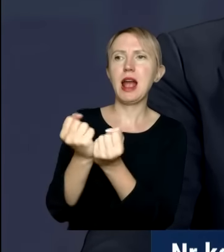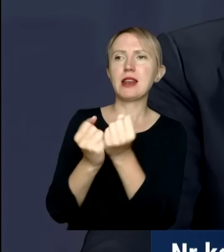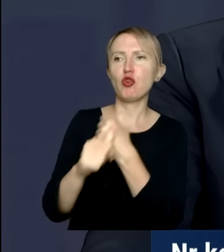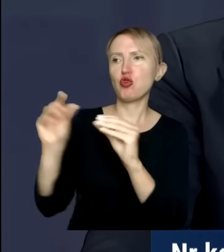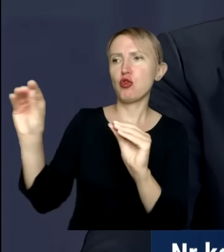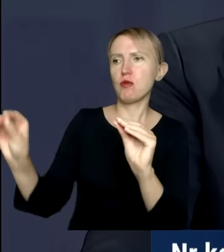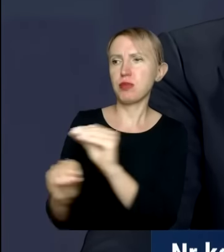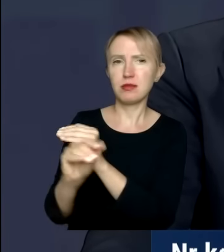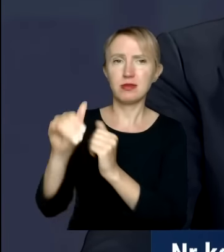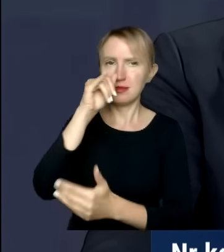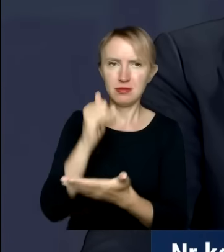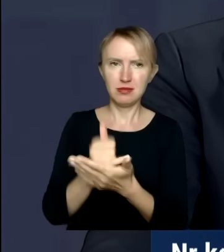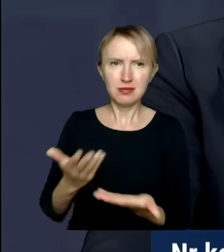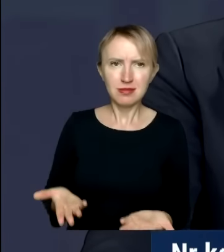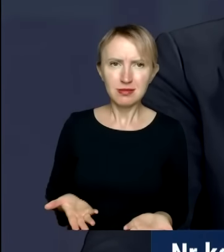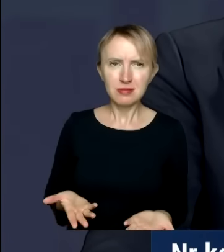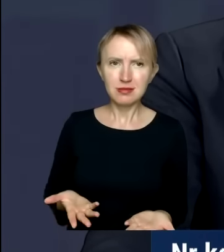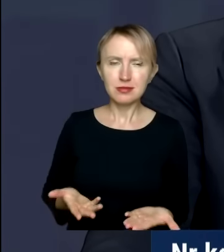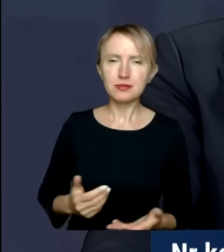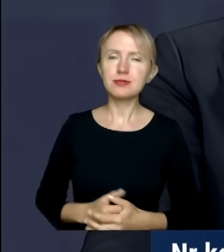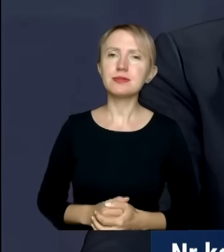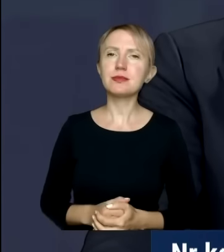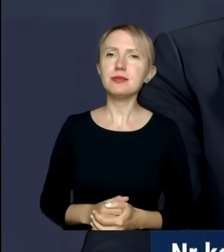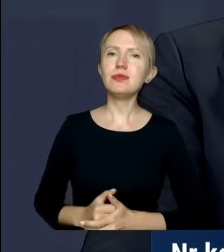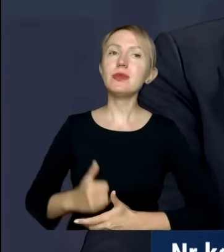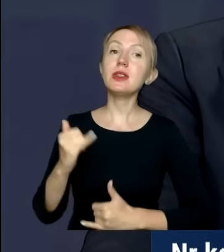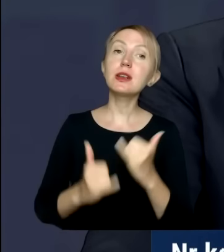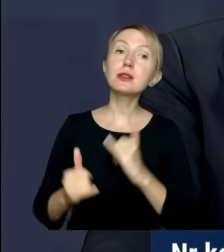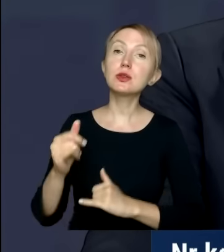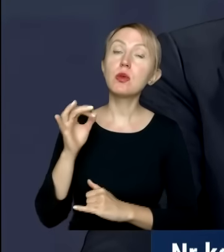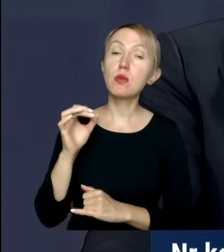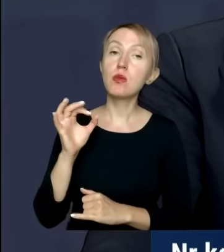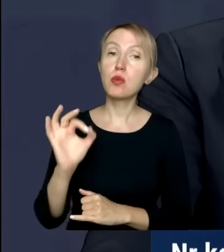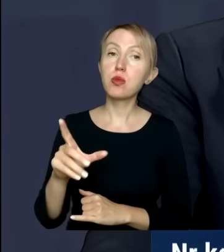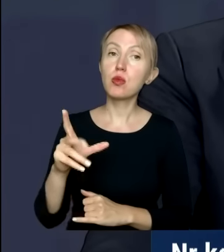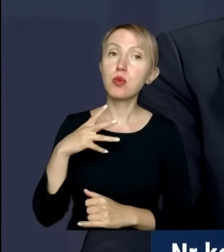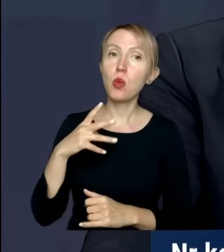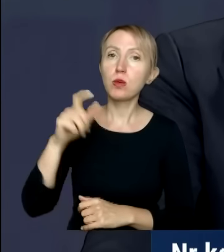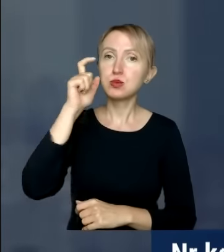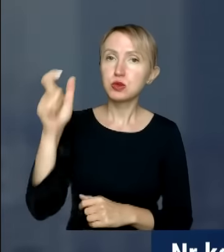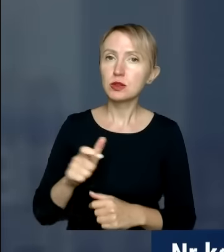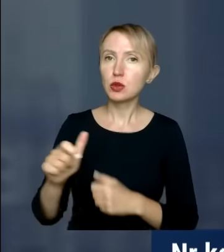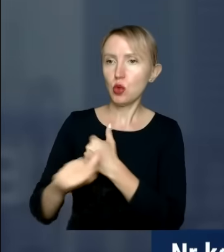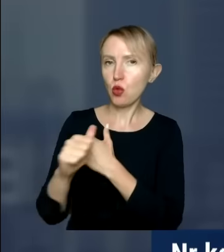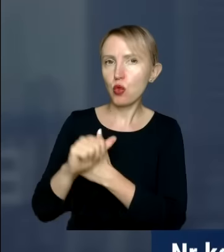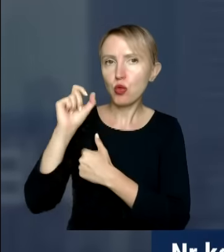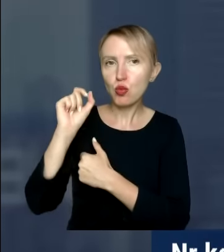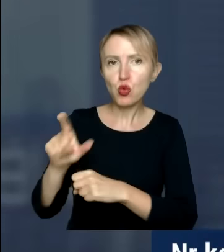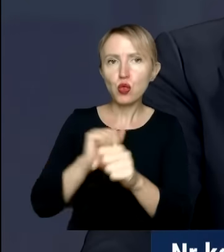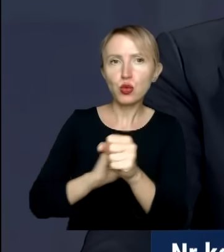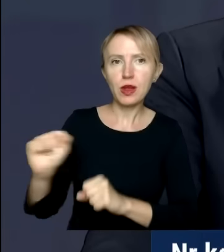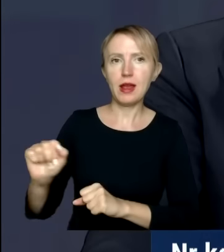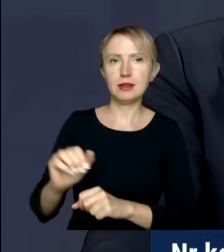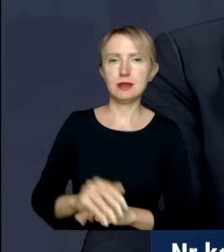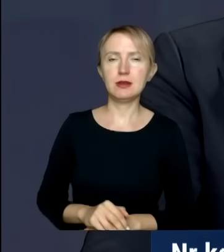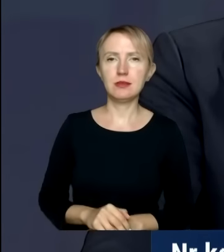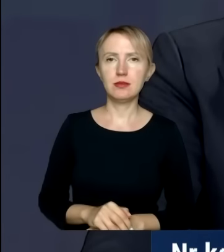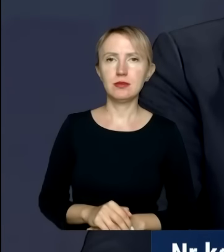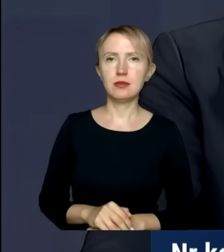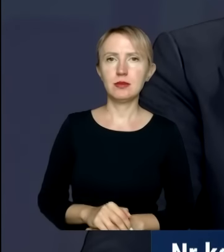czy całych segregatorów jeżeli doszło do popełnienia przestępstwa to te dokumenty są te dokumenty są